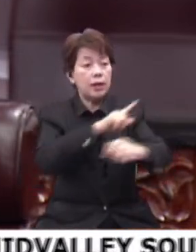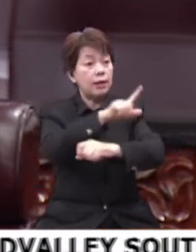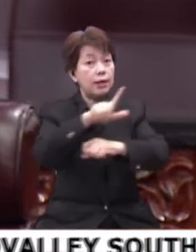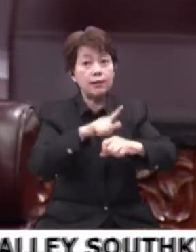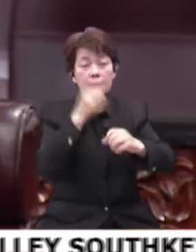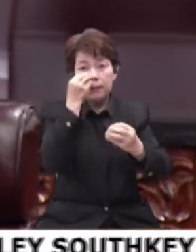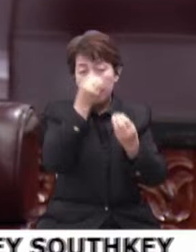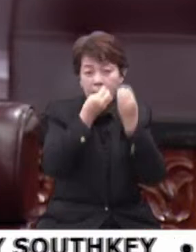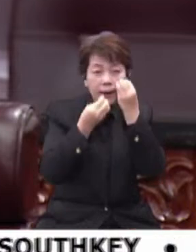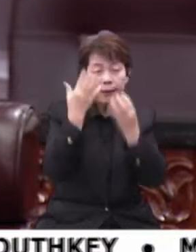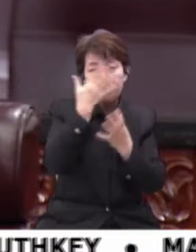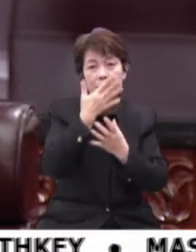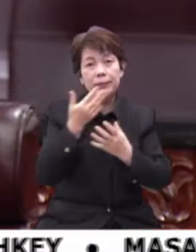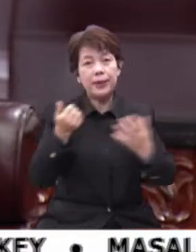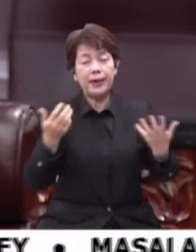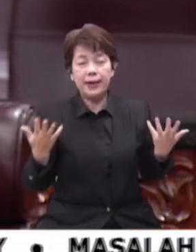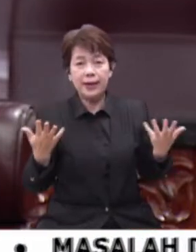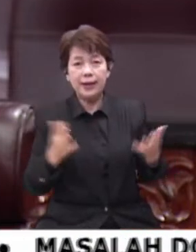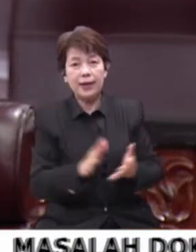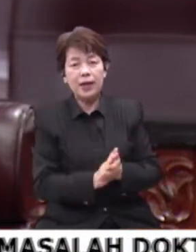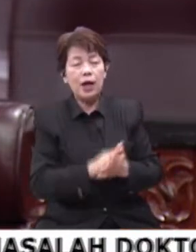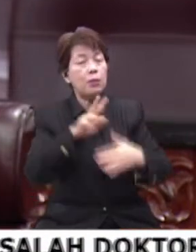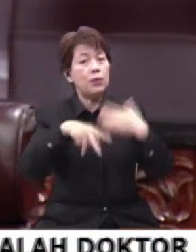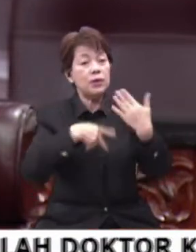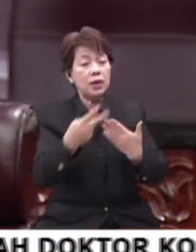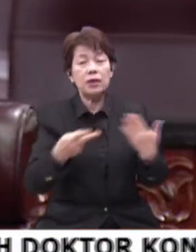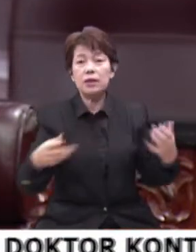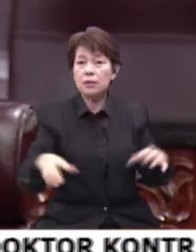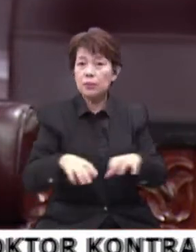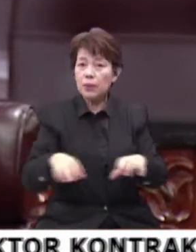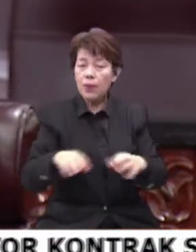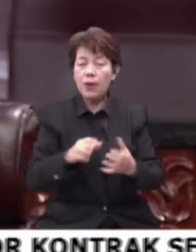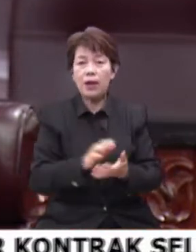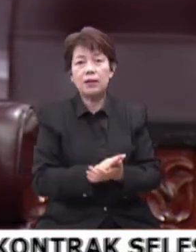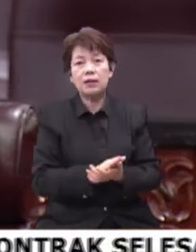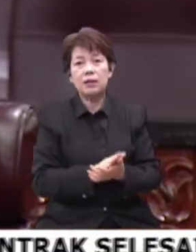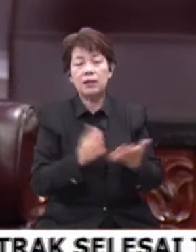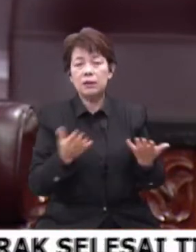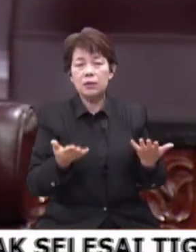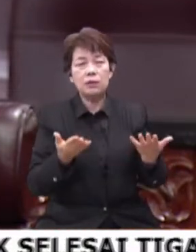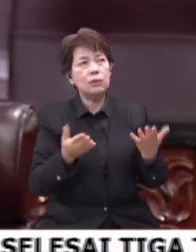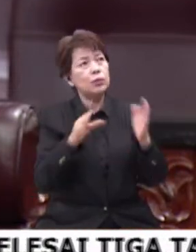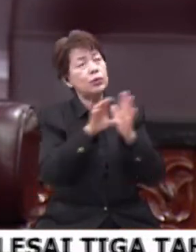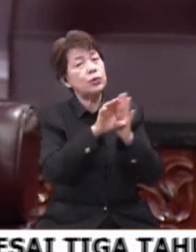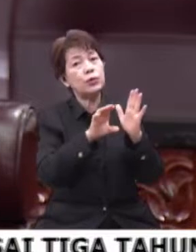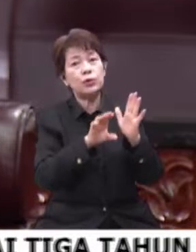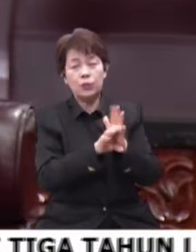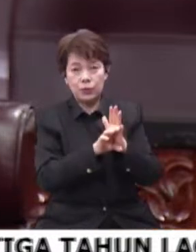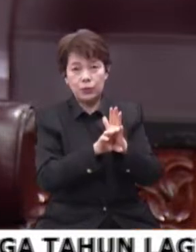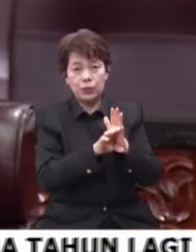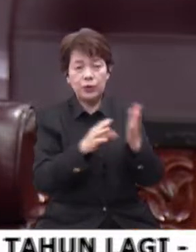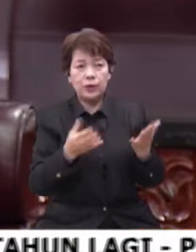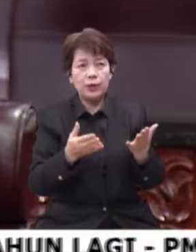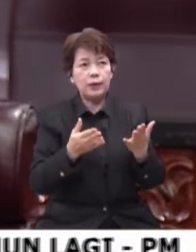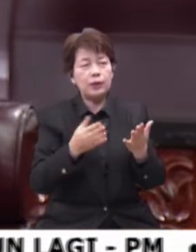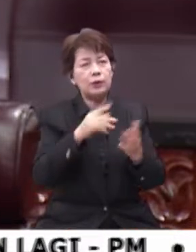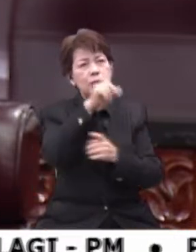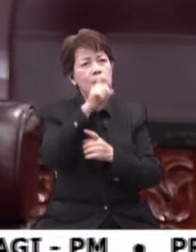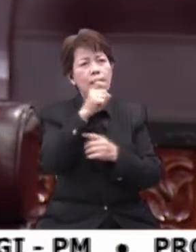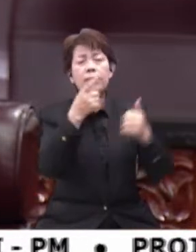apabila sesuatu Project itu telah dilaksanakan seperti mana yang contoh soal yang pertama tadi